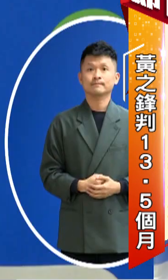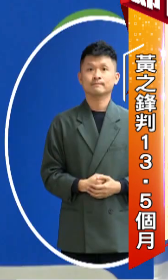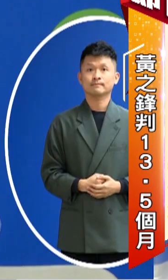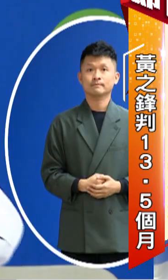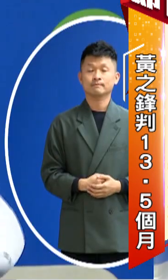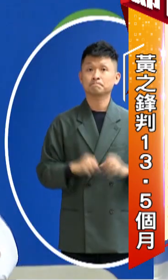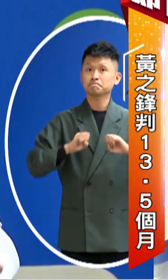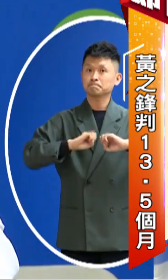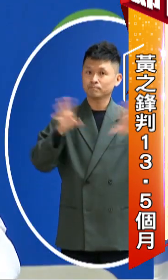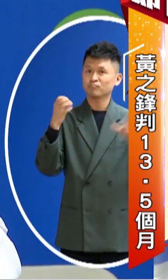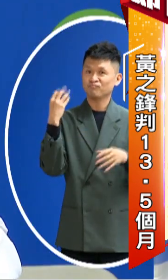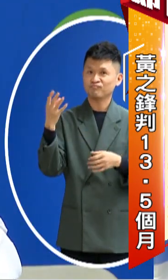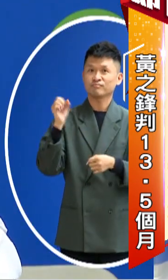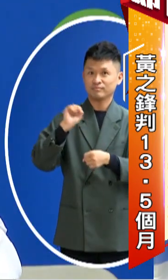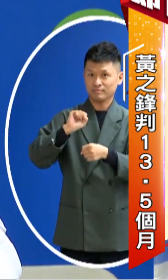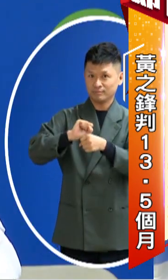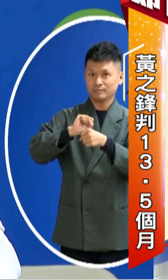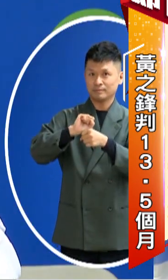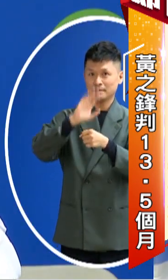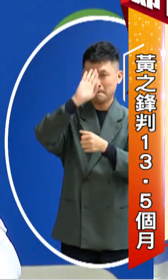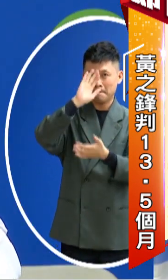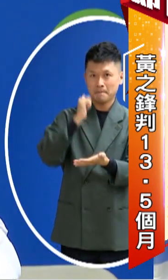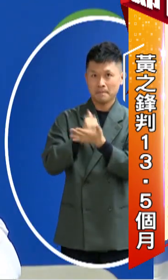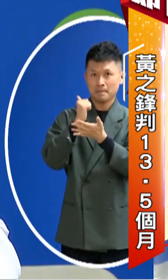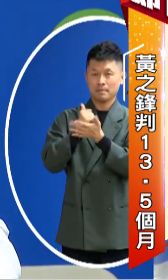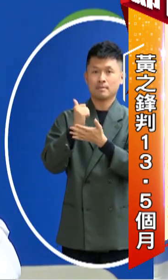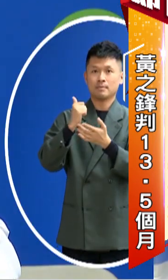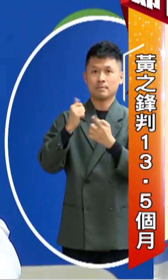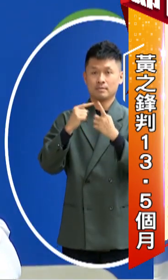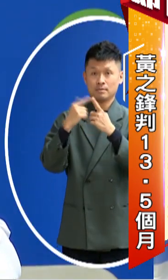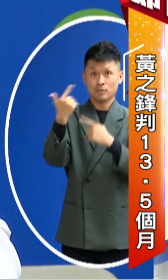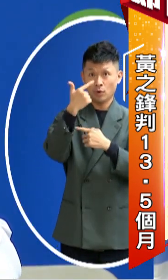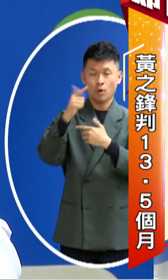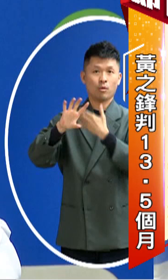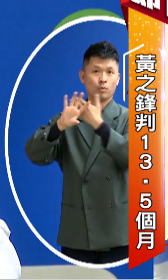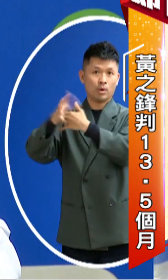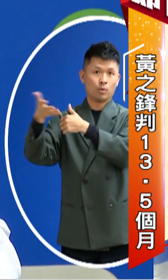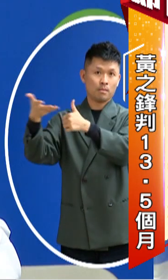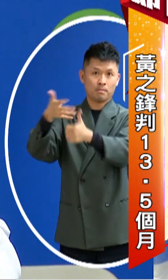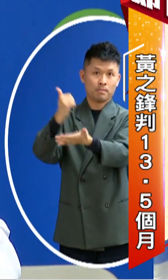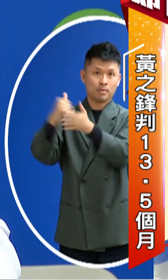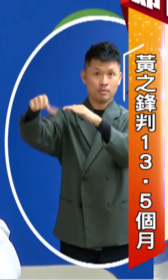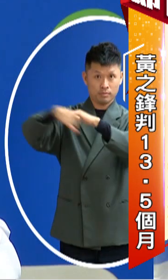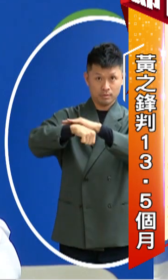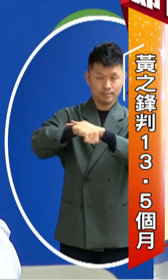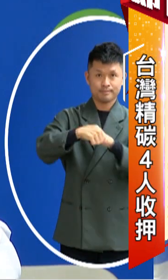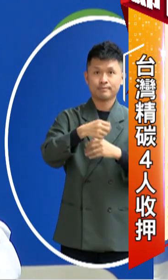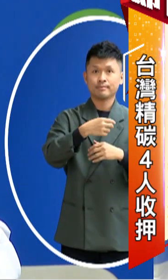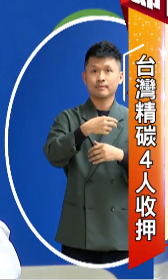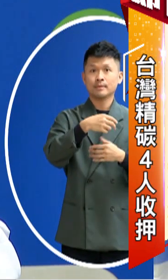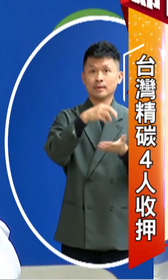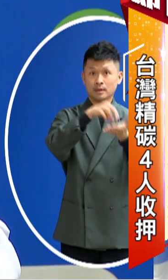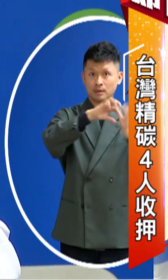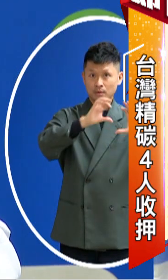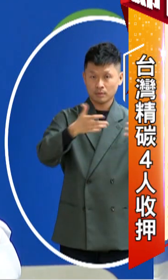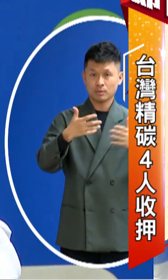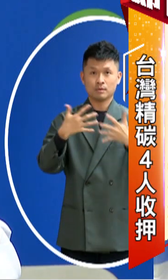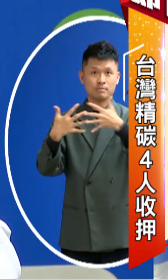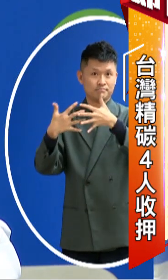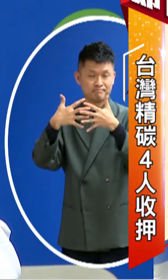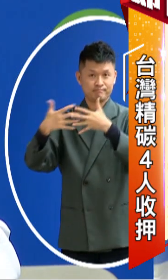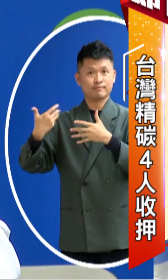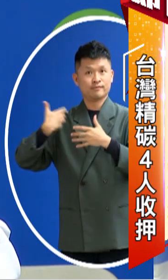我们宣布有新增的六例境外移入的个案，从印尼、美国及法